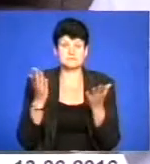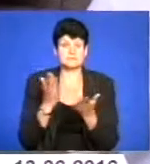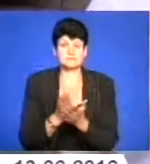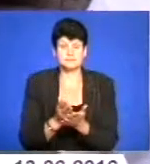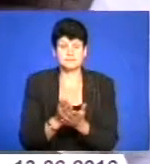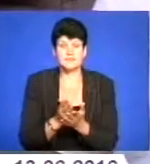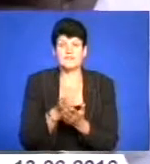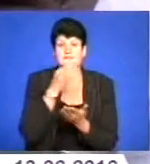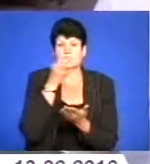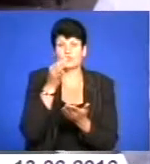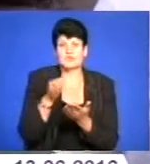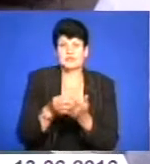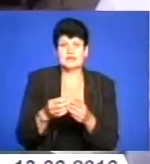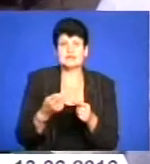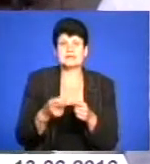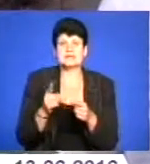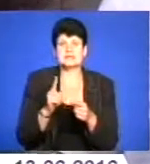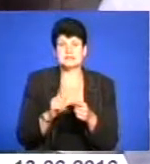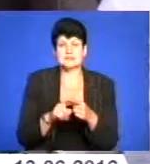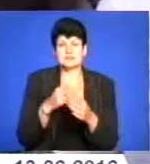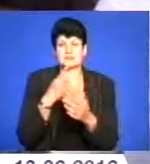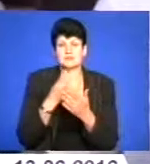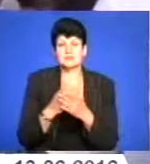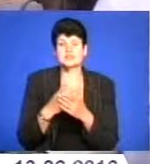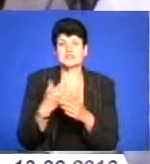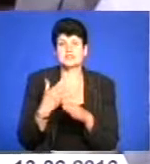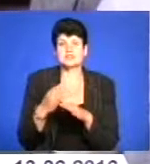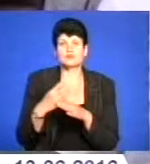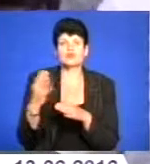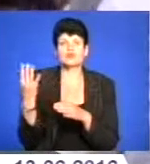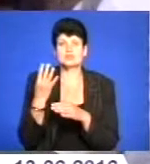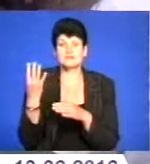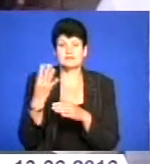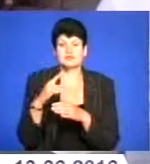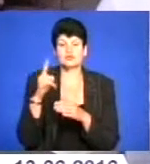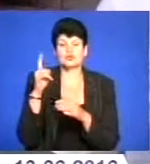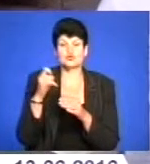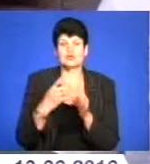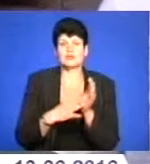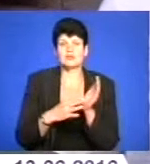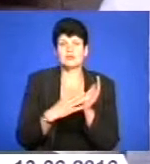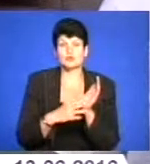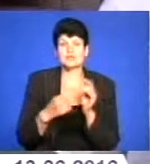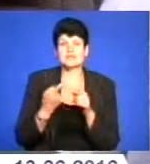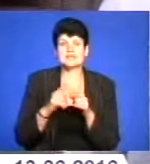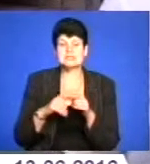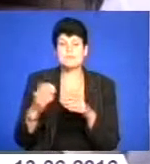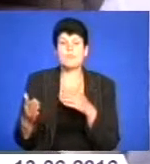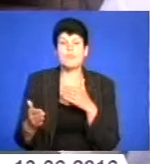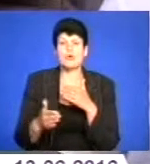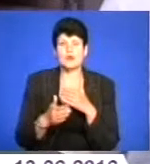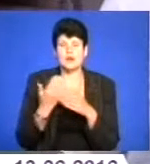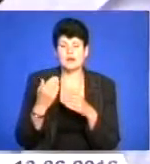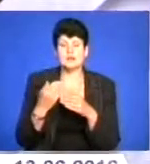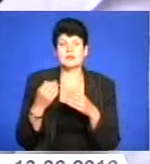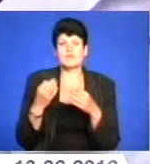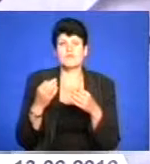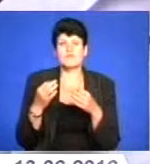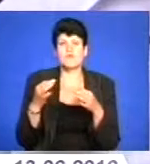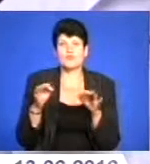обрано запобіжний захід застава, одному обрано запобіжний захід взяття під варту, і один